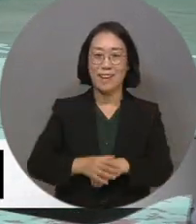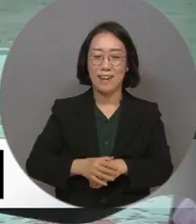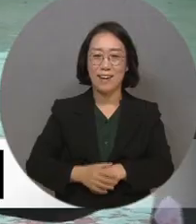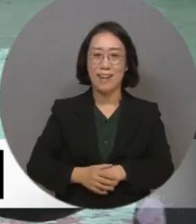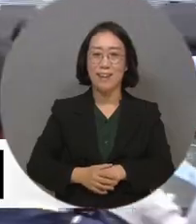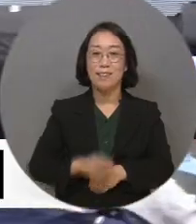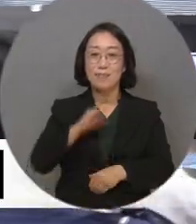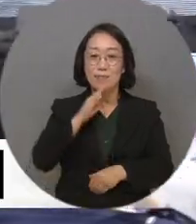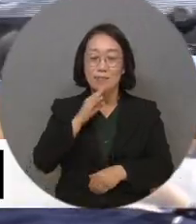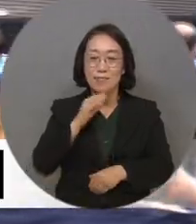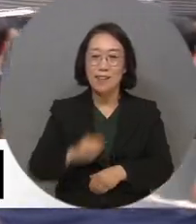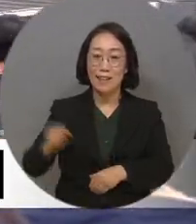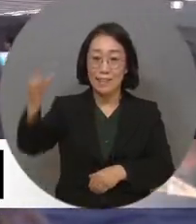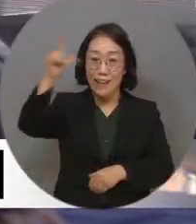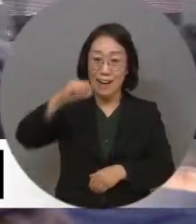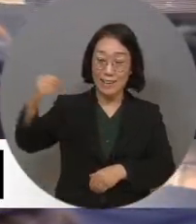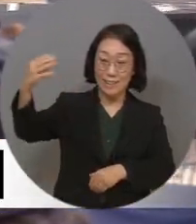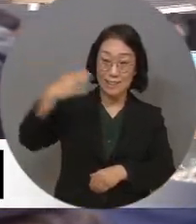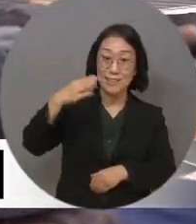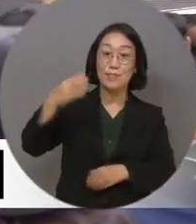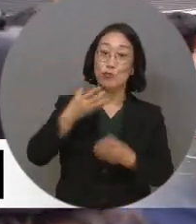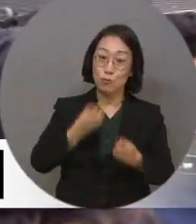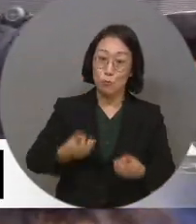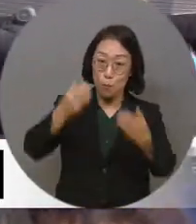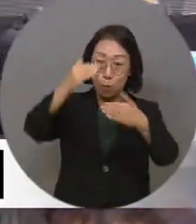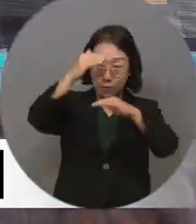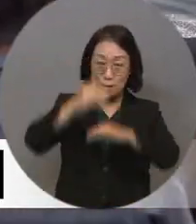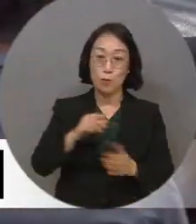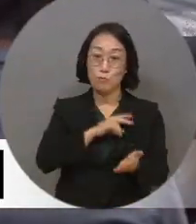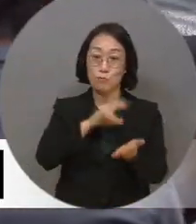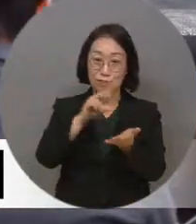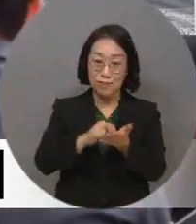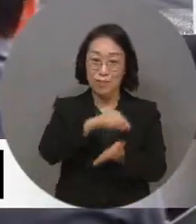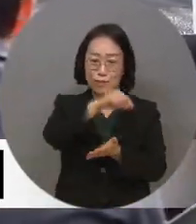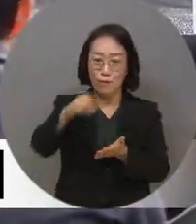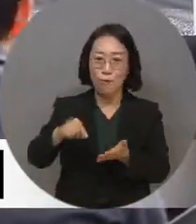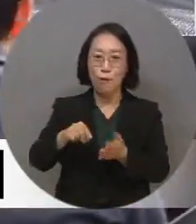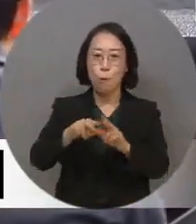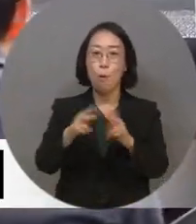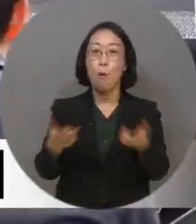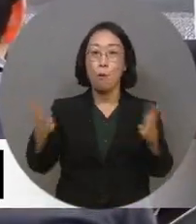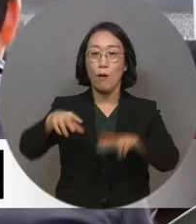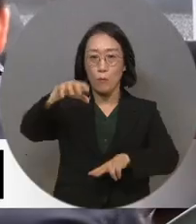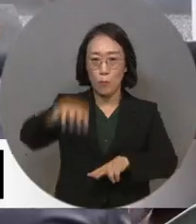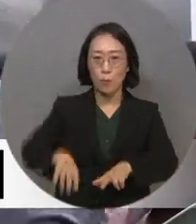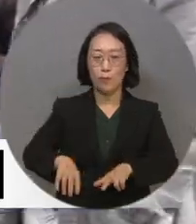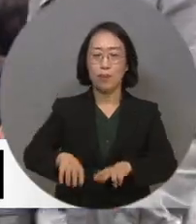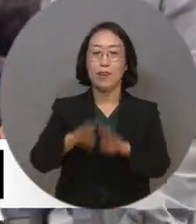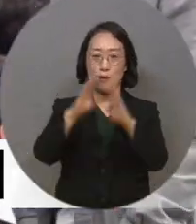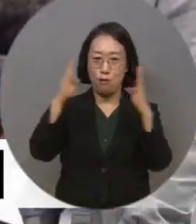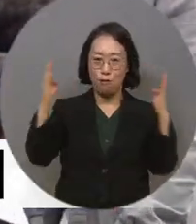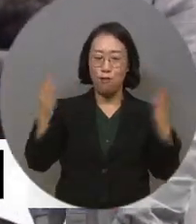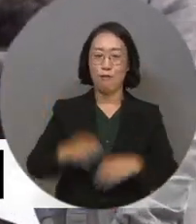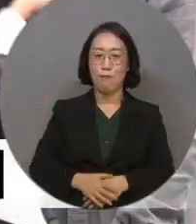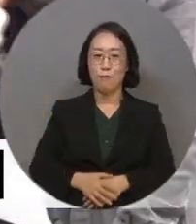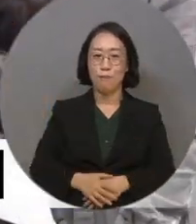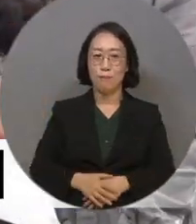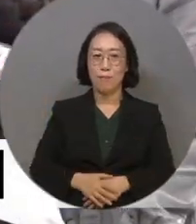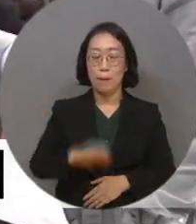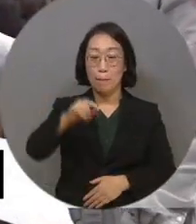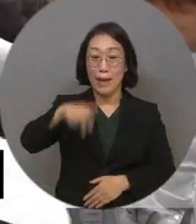축복이라는 주제로 지난 7일에서 9일까지 익산시 영등공원에서 열렸습니다. 이날 개회식에는 사단법인